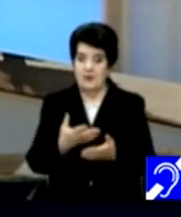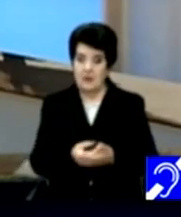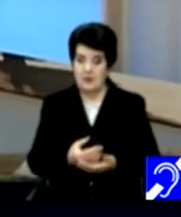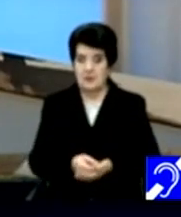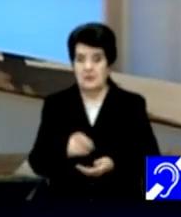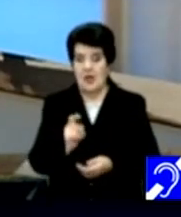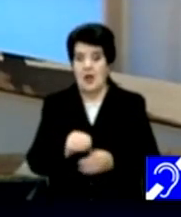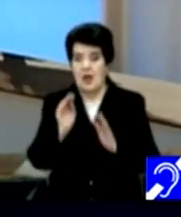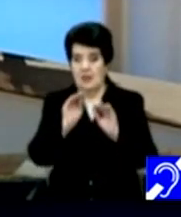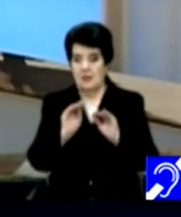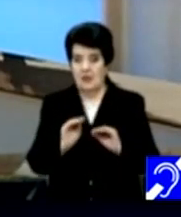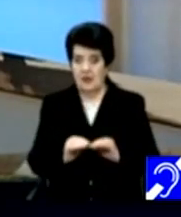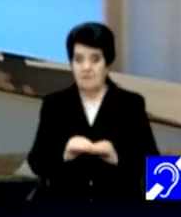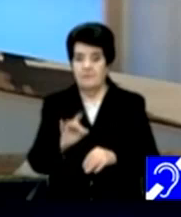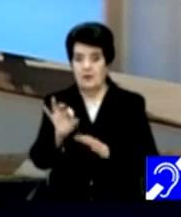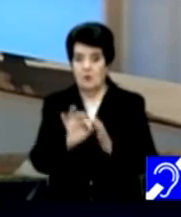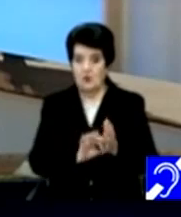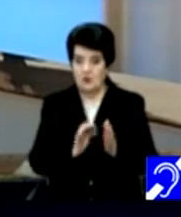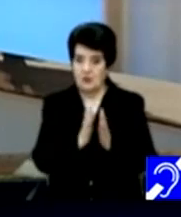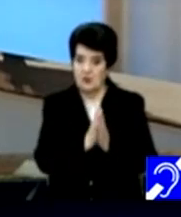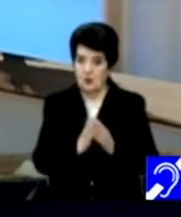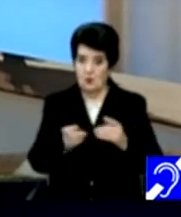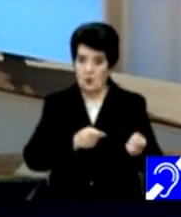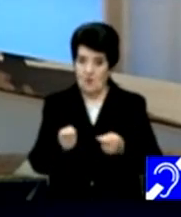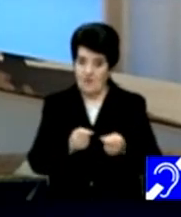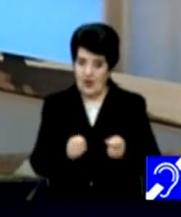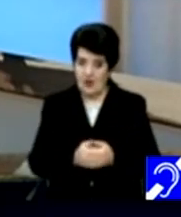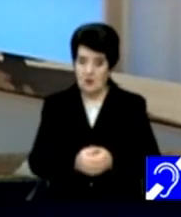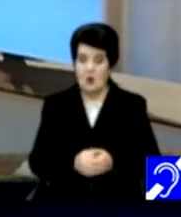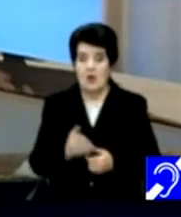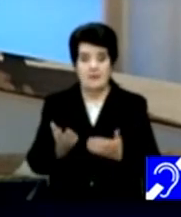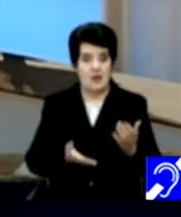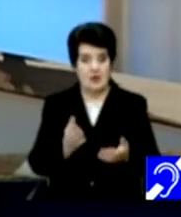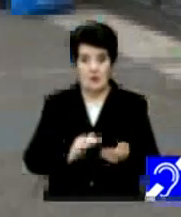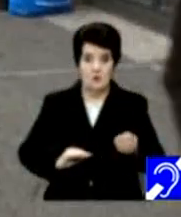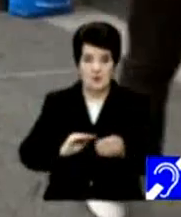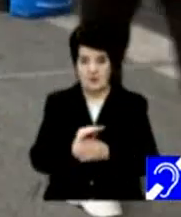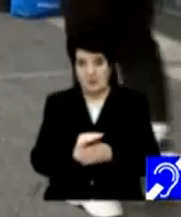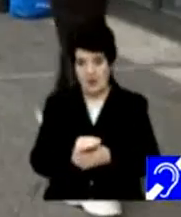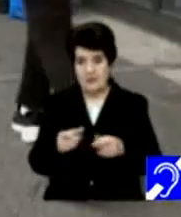revizuirea tarifelor în regim de urgență și amenință că vor ieși în stradă la proteste.